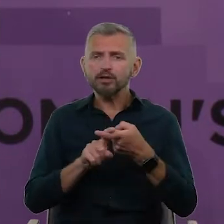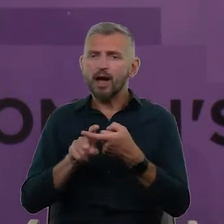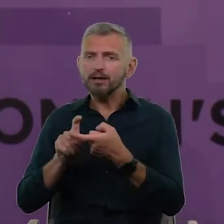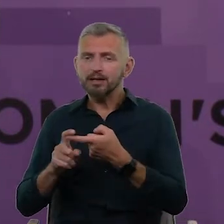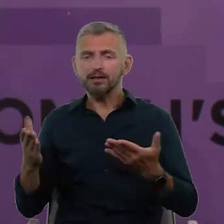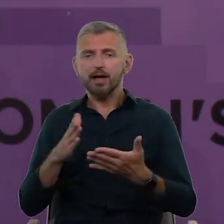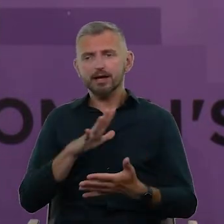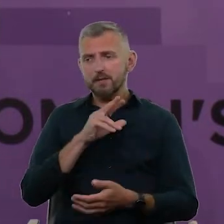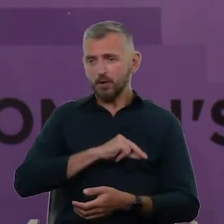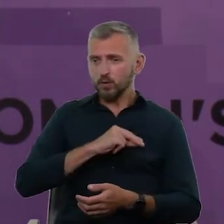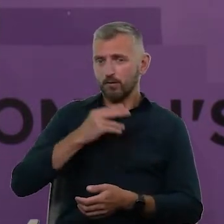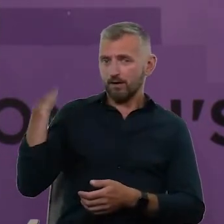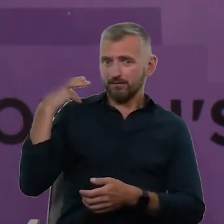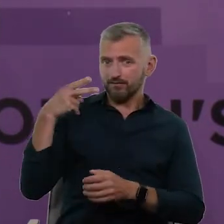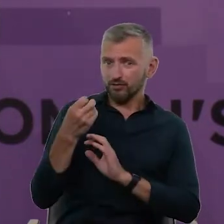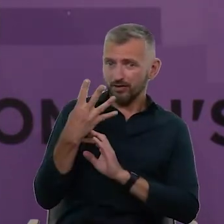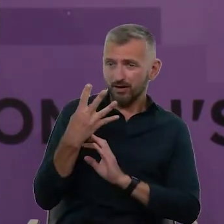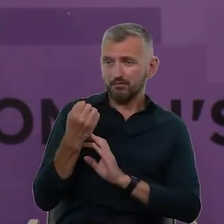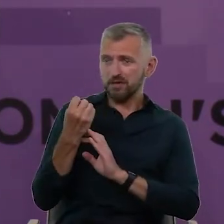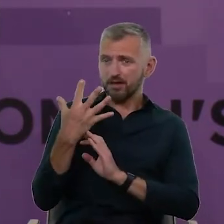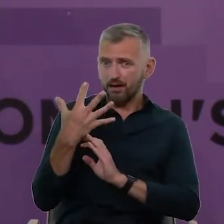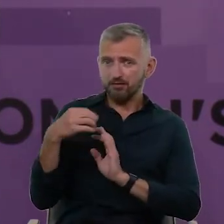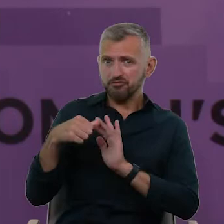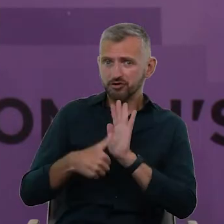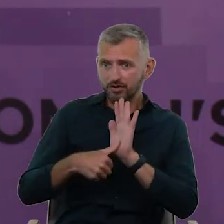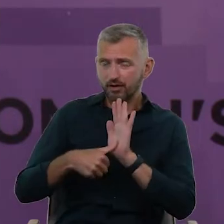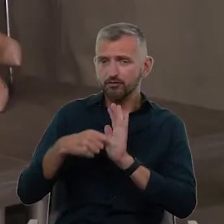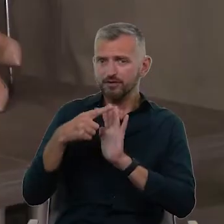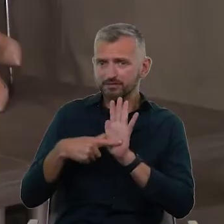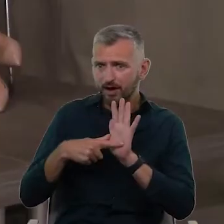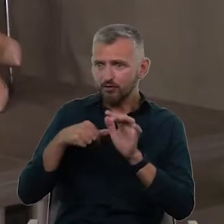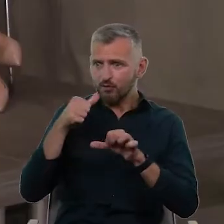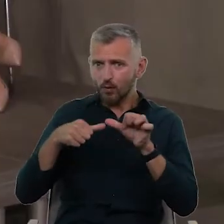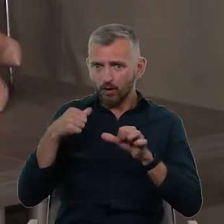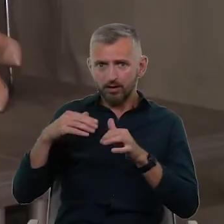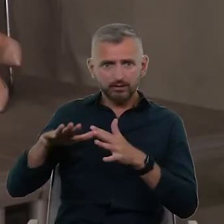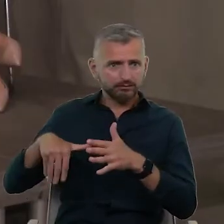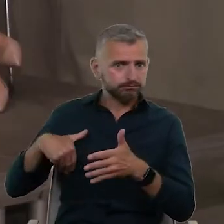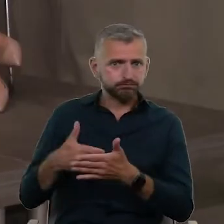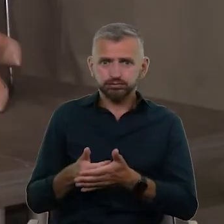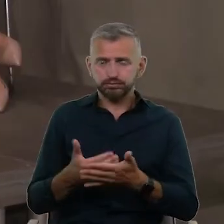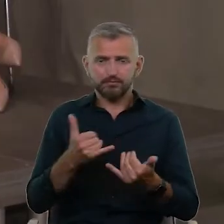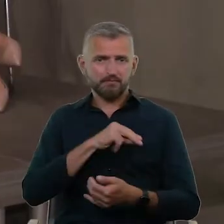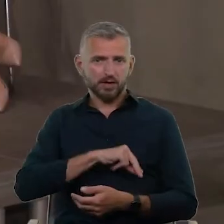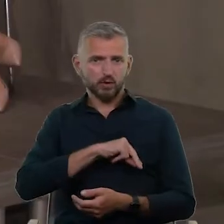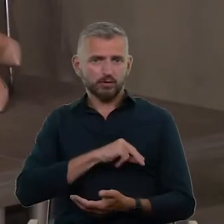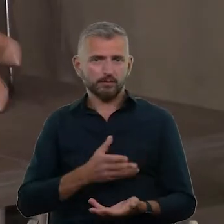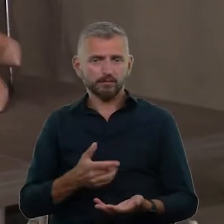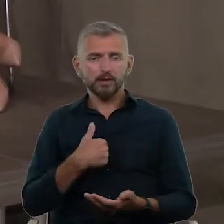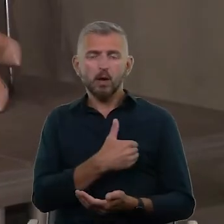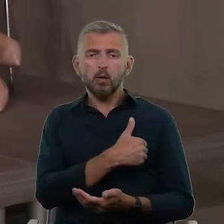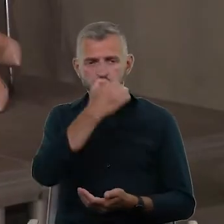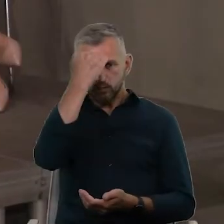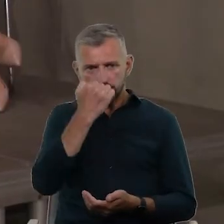які працювали у 14-му, 15-му, 16-му, 17-му, і які спрацьовують зараз. Я хочу